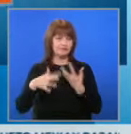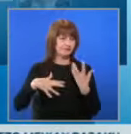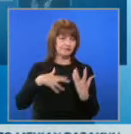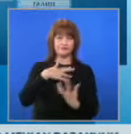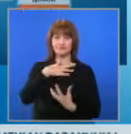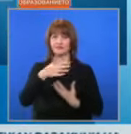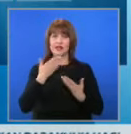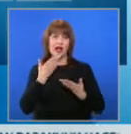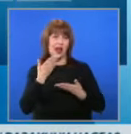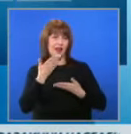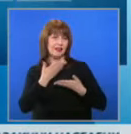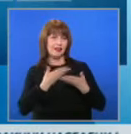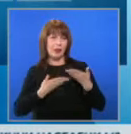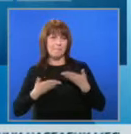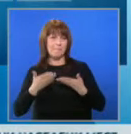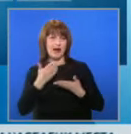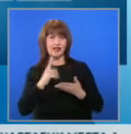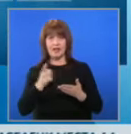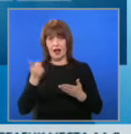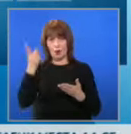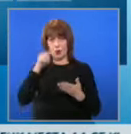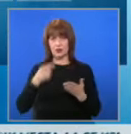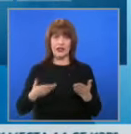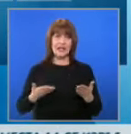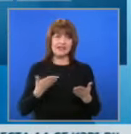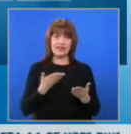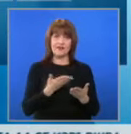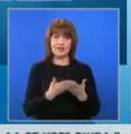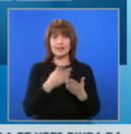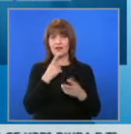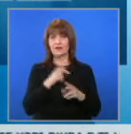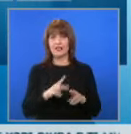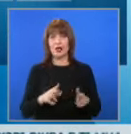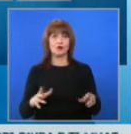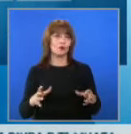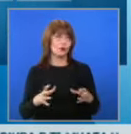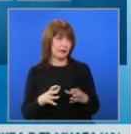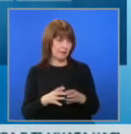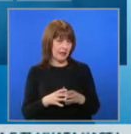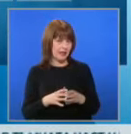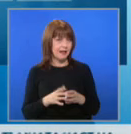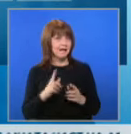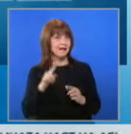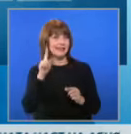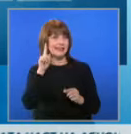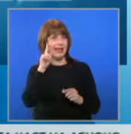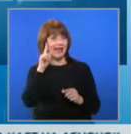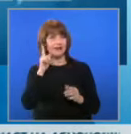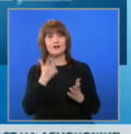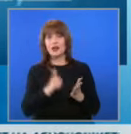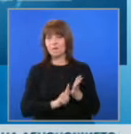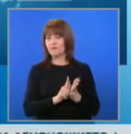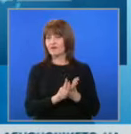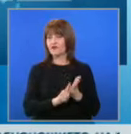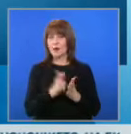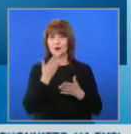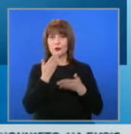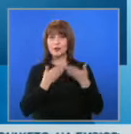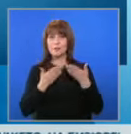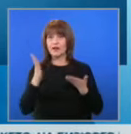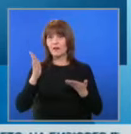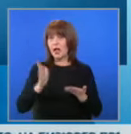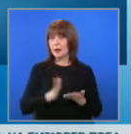бъде внесено това предложение утре в пленарна зала. Знаете, че времето за преговори